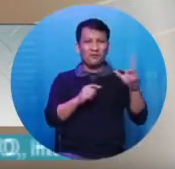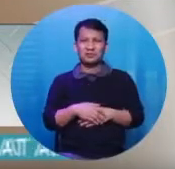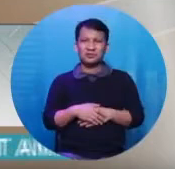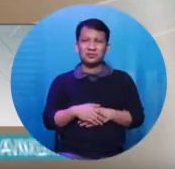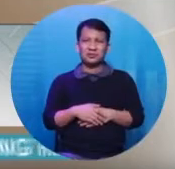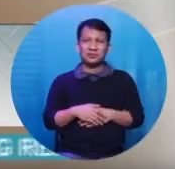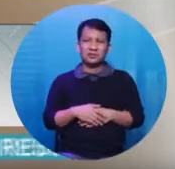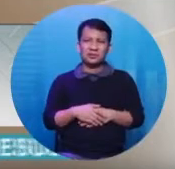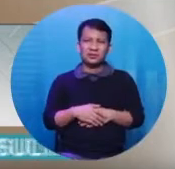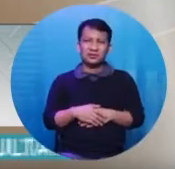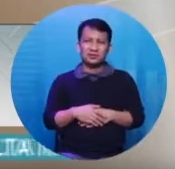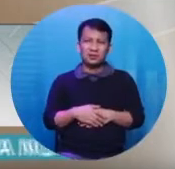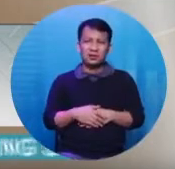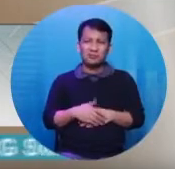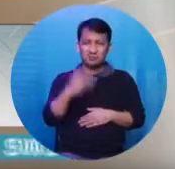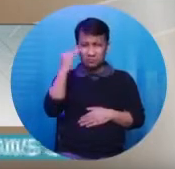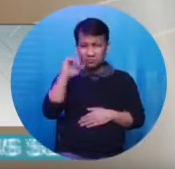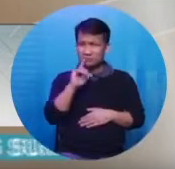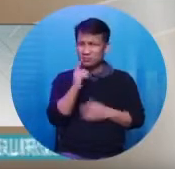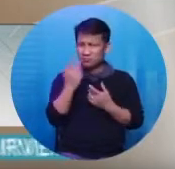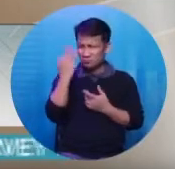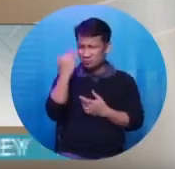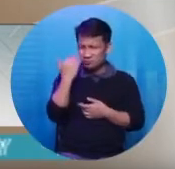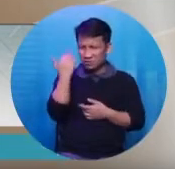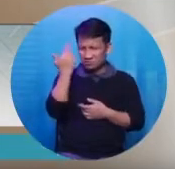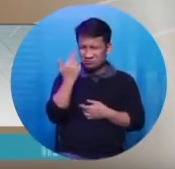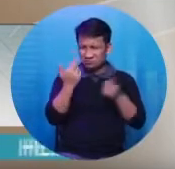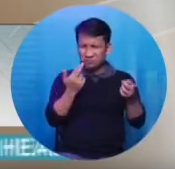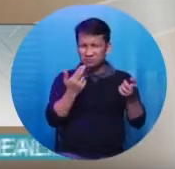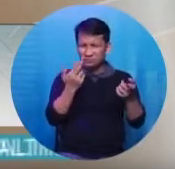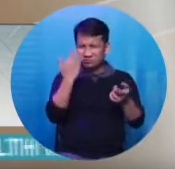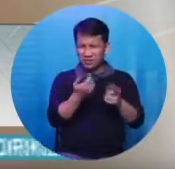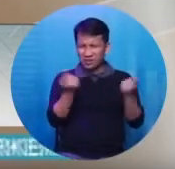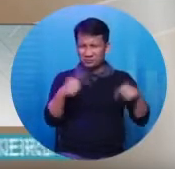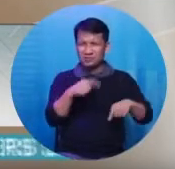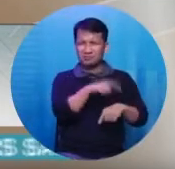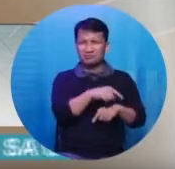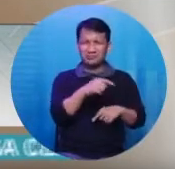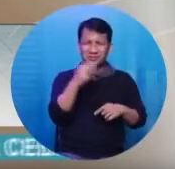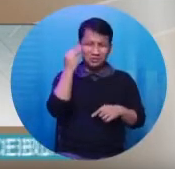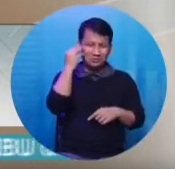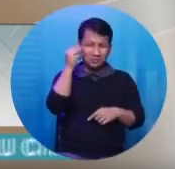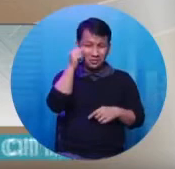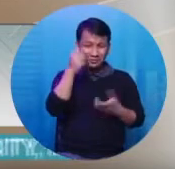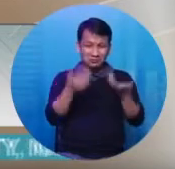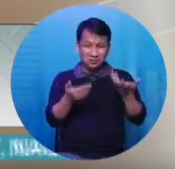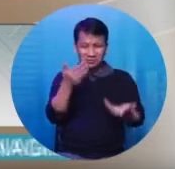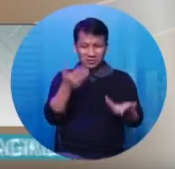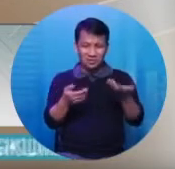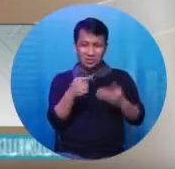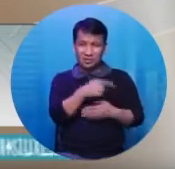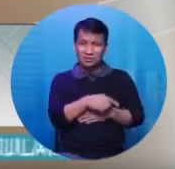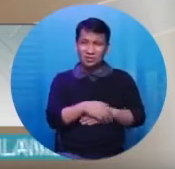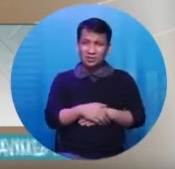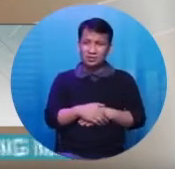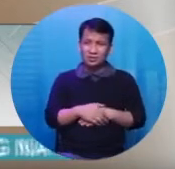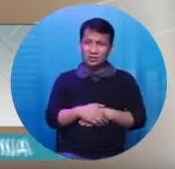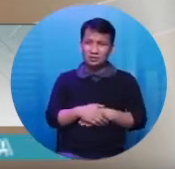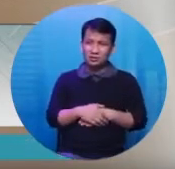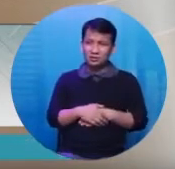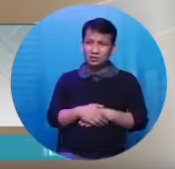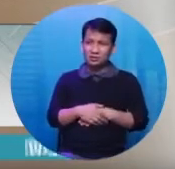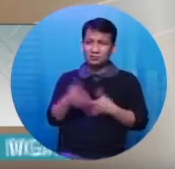naman po. So, mama, sa palagay mo, anong dahilan bakit nagkakaganon itong lalaking to? Kasi ano, sabi niya po, gusto niya na daw po